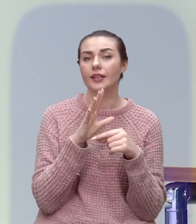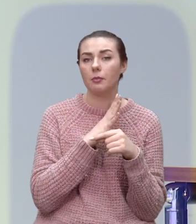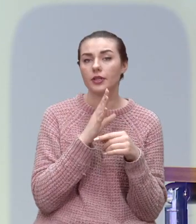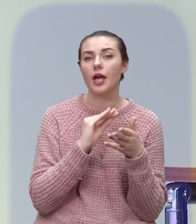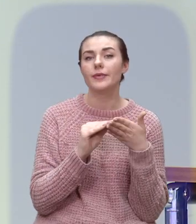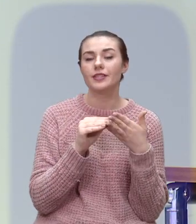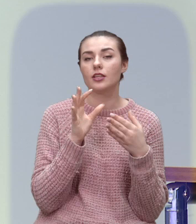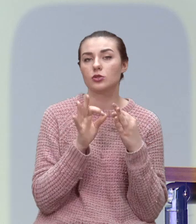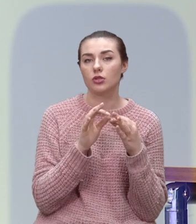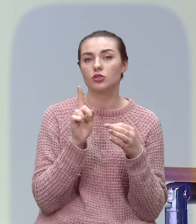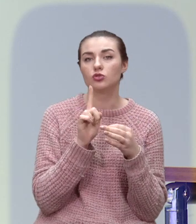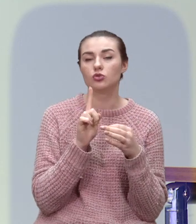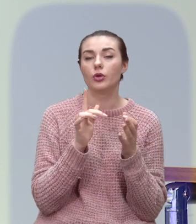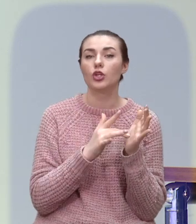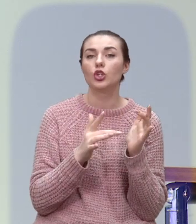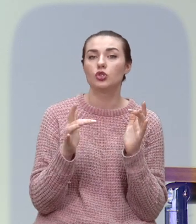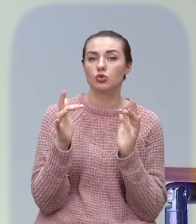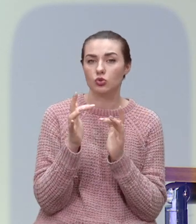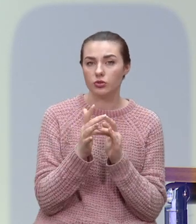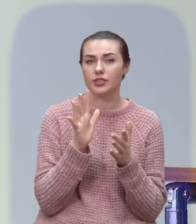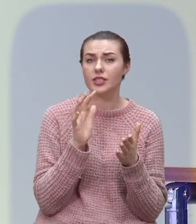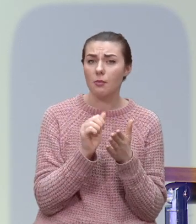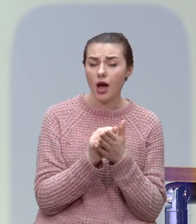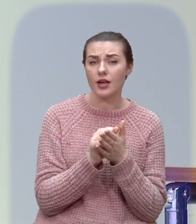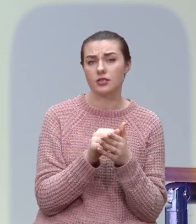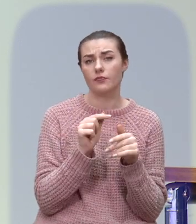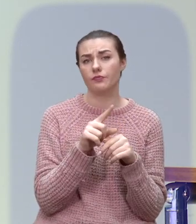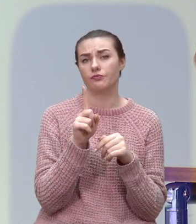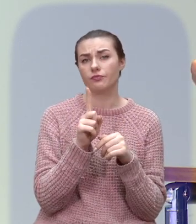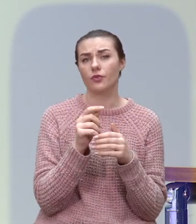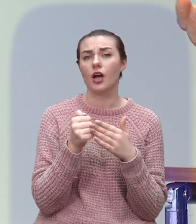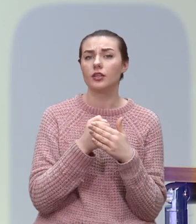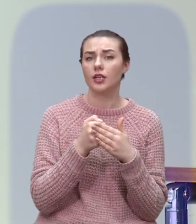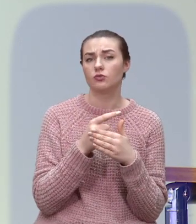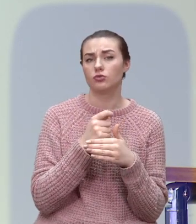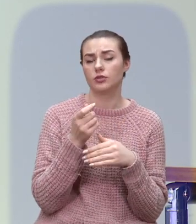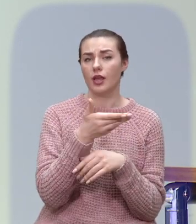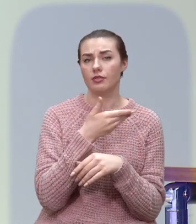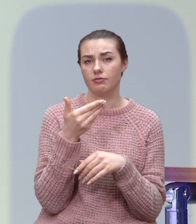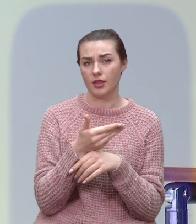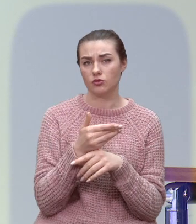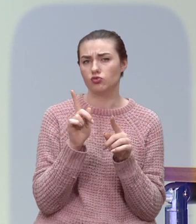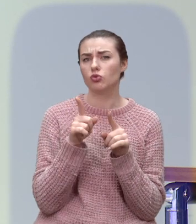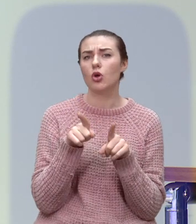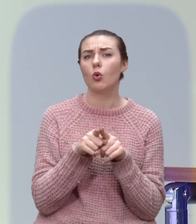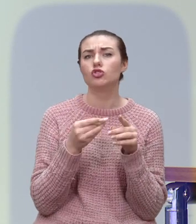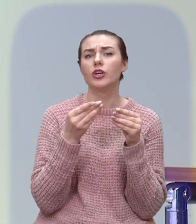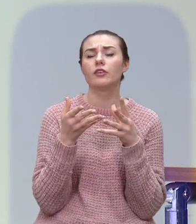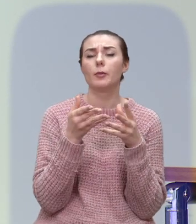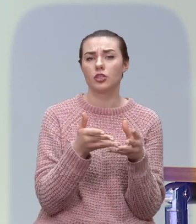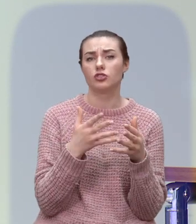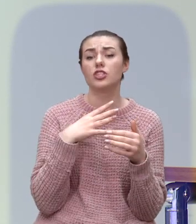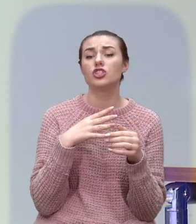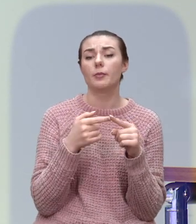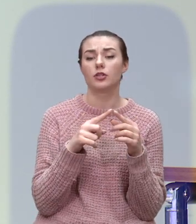суда о том что иисус как раз занимается тем что ходатайствует за нас да ведь что такое жертвоприношение